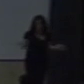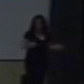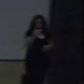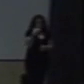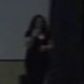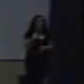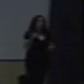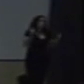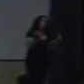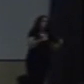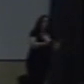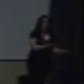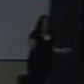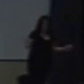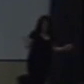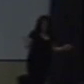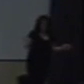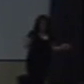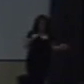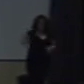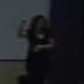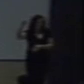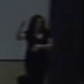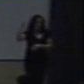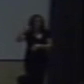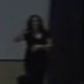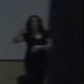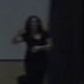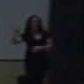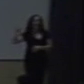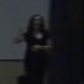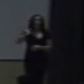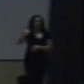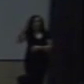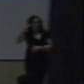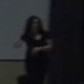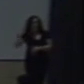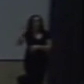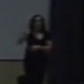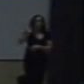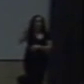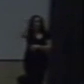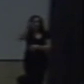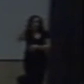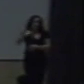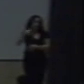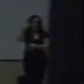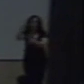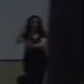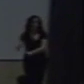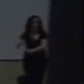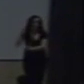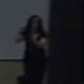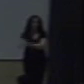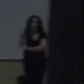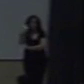conscients de quan demanem responsabilitat social i tal, que no és fàcil, vull dir, la gent, tothom té la seva vida i interessa de les coses d'una feina, per tant, si Twitter és un nivell, l'anàlisi és un altre nivell, però després hi ha coses